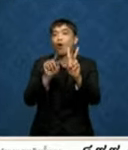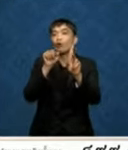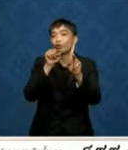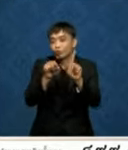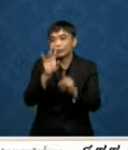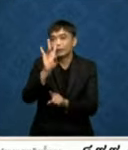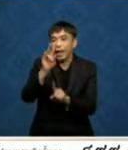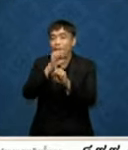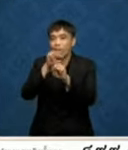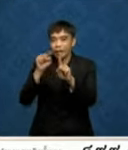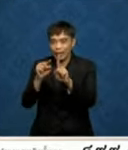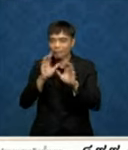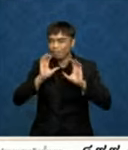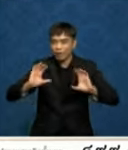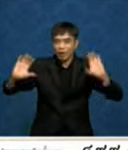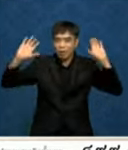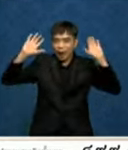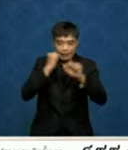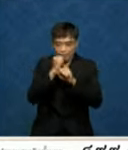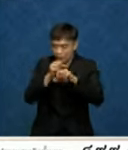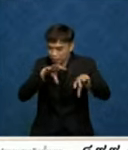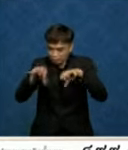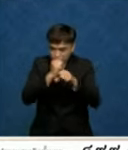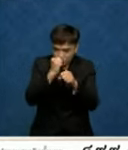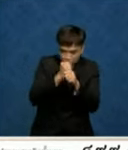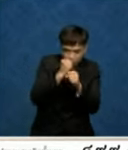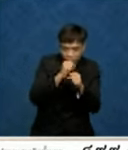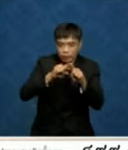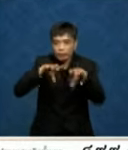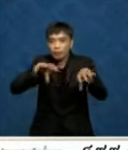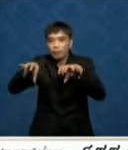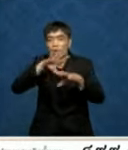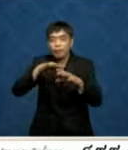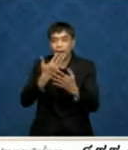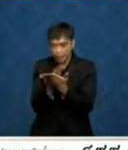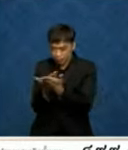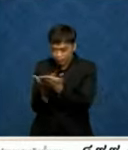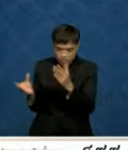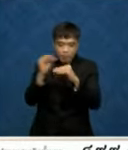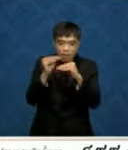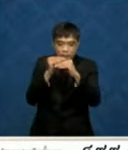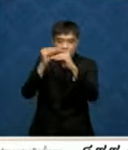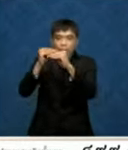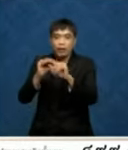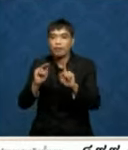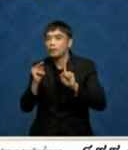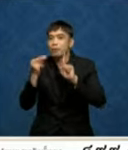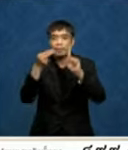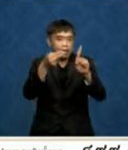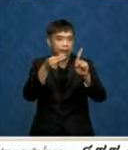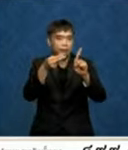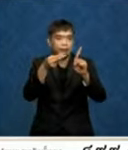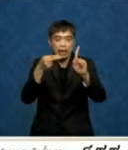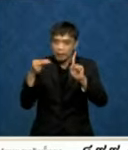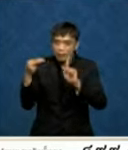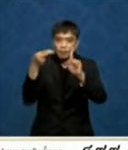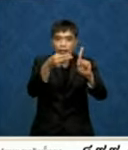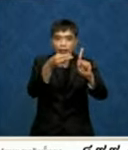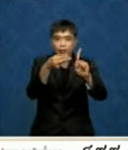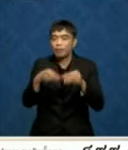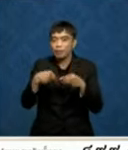ยการเร่งเครื่องของรัฐบาลประกอบกับนโยบายที่จะเติมลงไปรวมถึงการเติมเงิน 10,000 บาทผ่านดิจิตอลวอลเล็ตด้ว